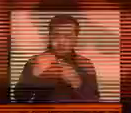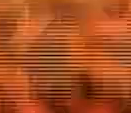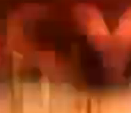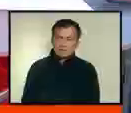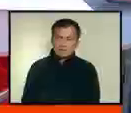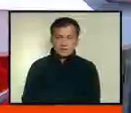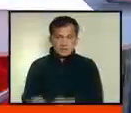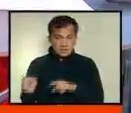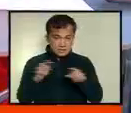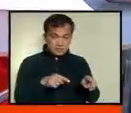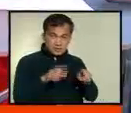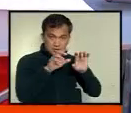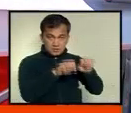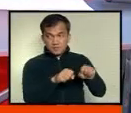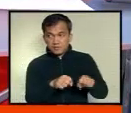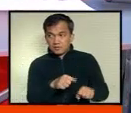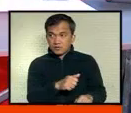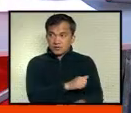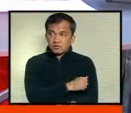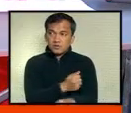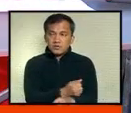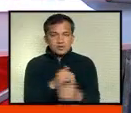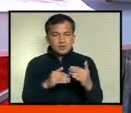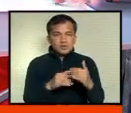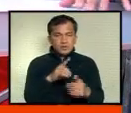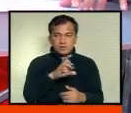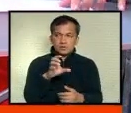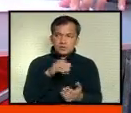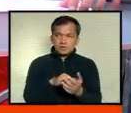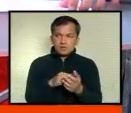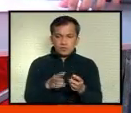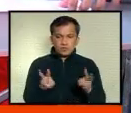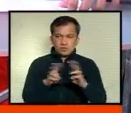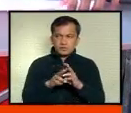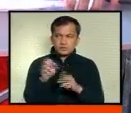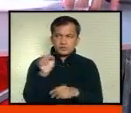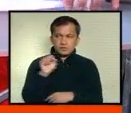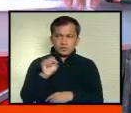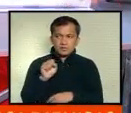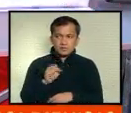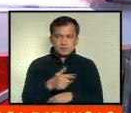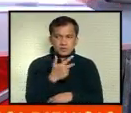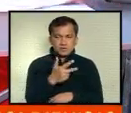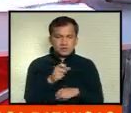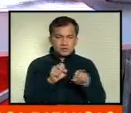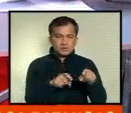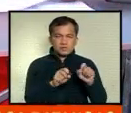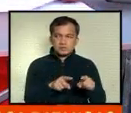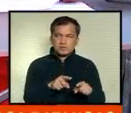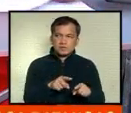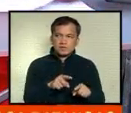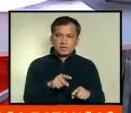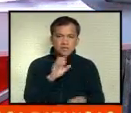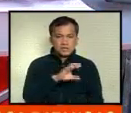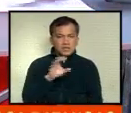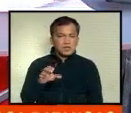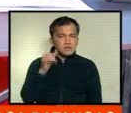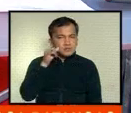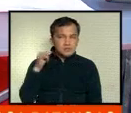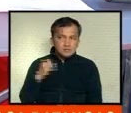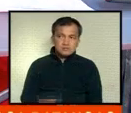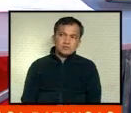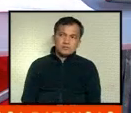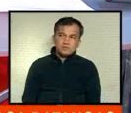5. Nasabat ng mga otoridad ang higit 100,000 pisong halaga ng shabu sa tatlong pushers sa Caloocan